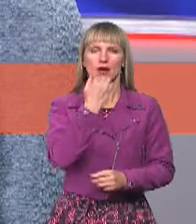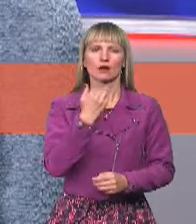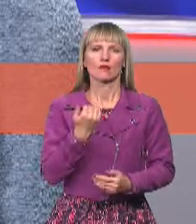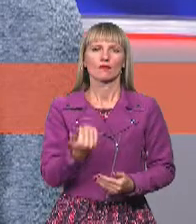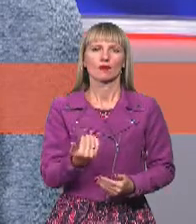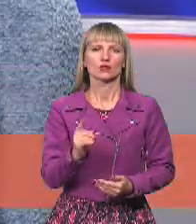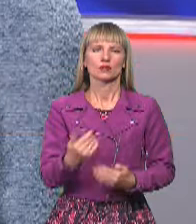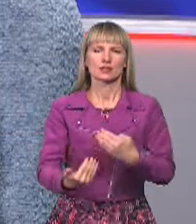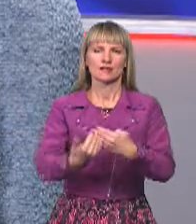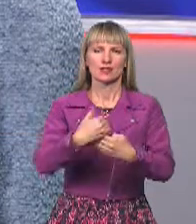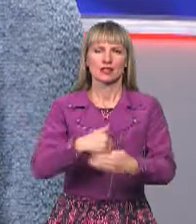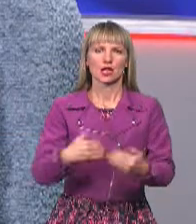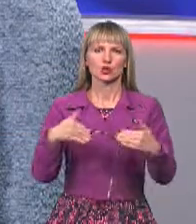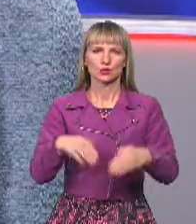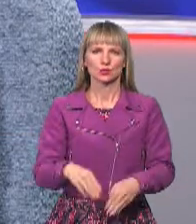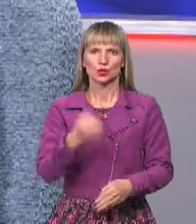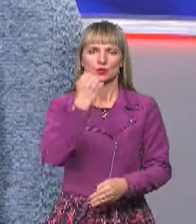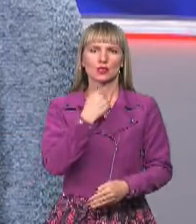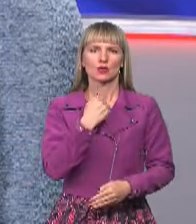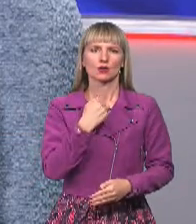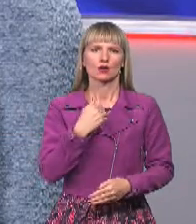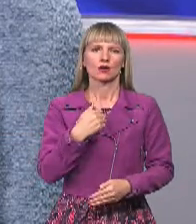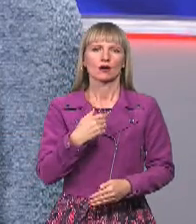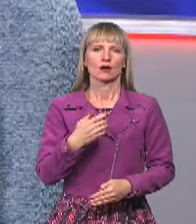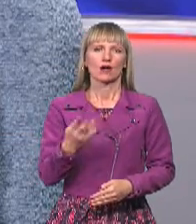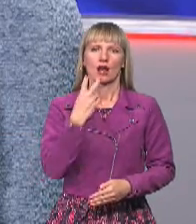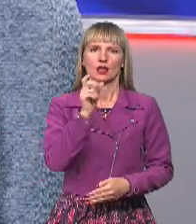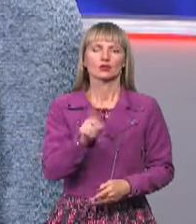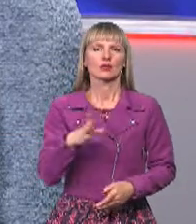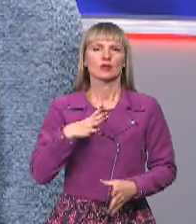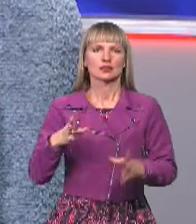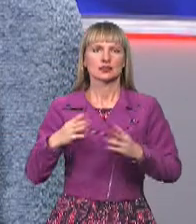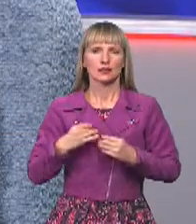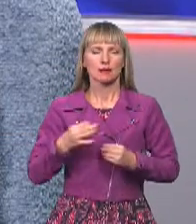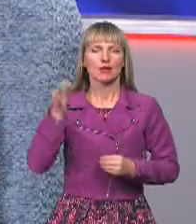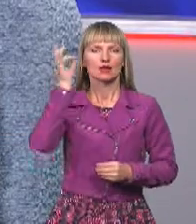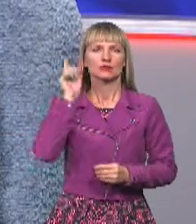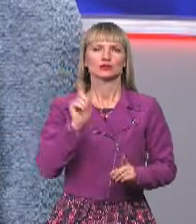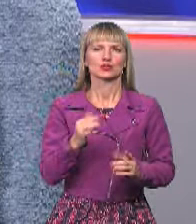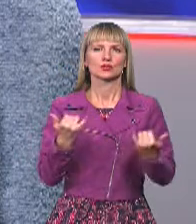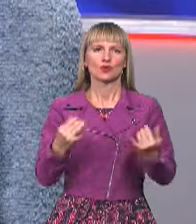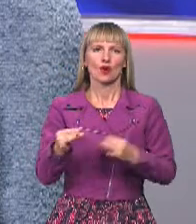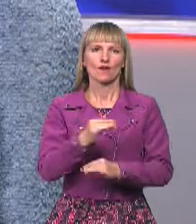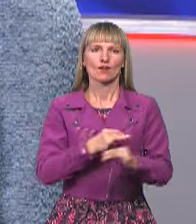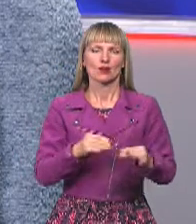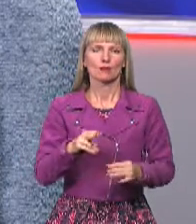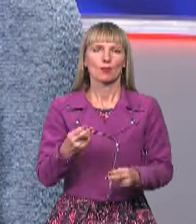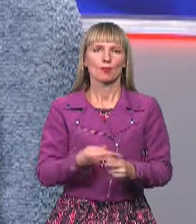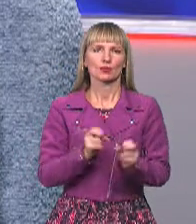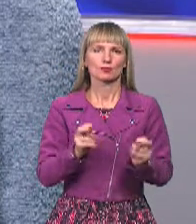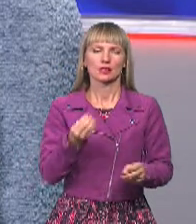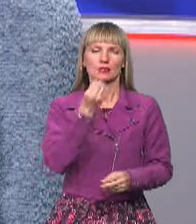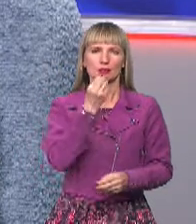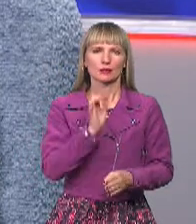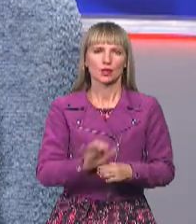сьогодні завітали до нашої студії. Дякуємо нашим глядачам, що були сьогодні з нами. Нагадую, що сьогодні ми говорили про безпеку